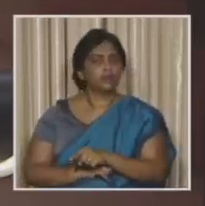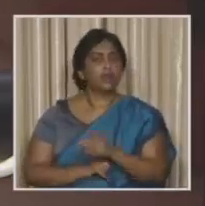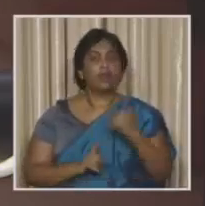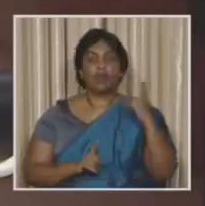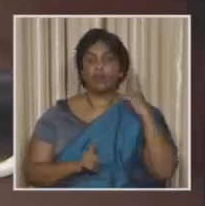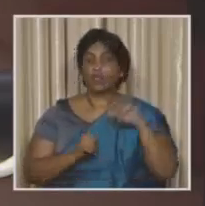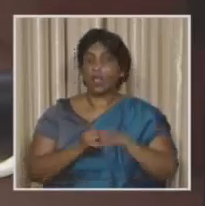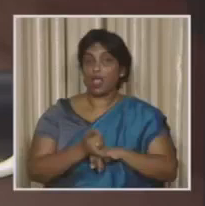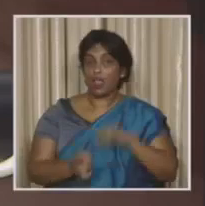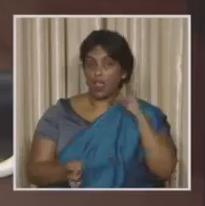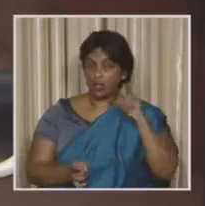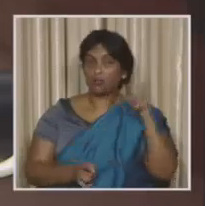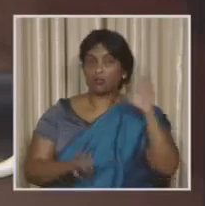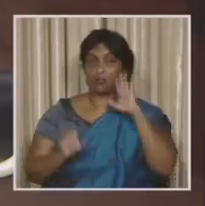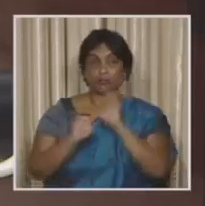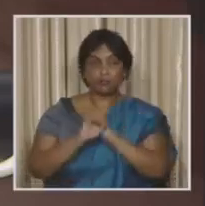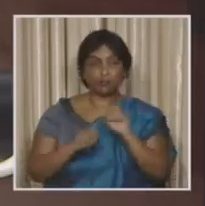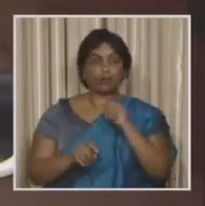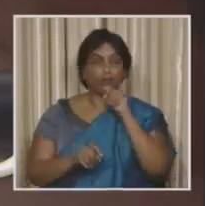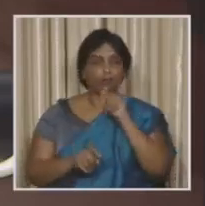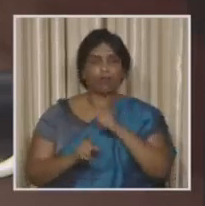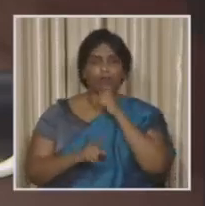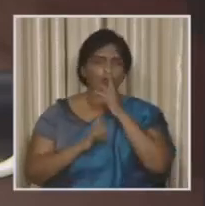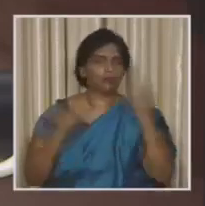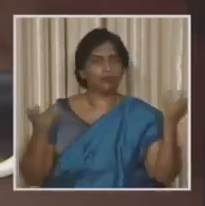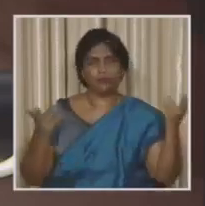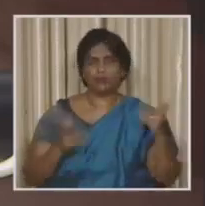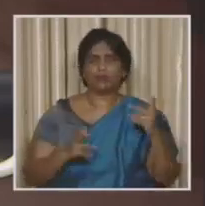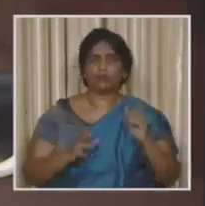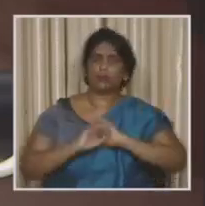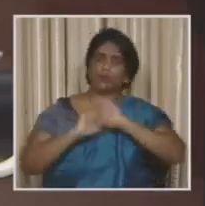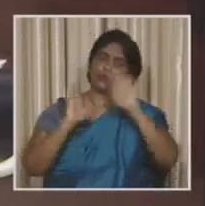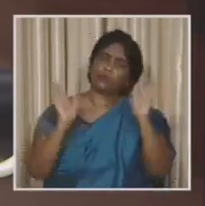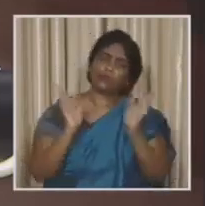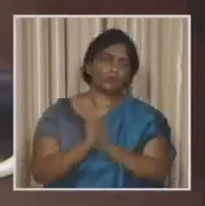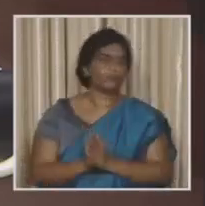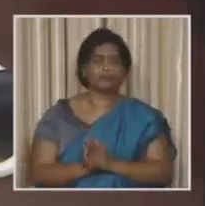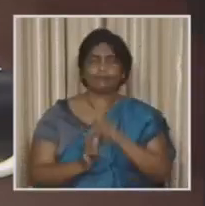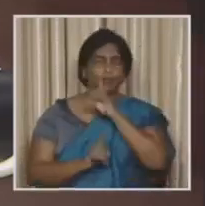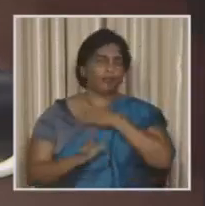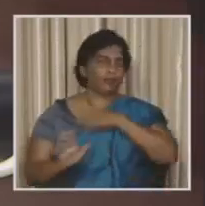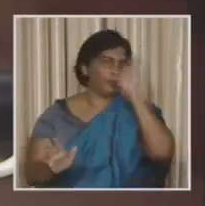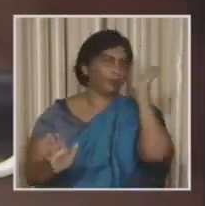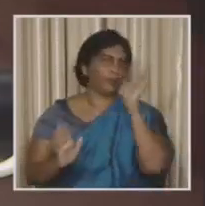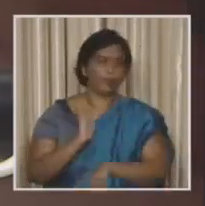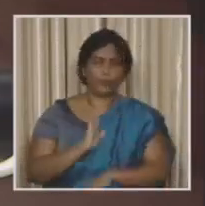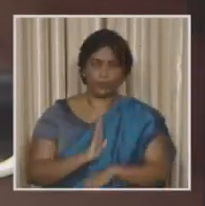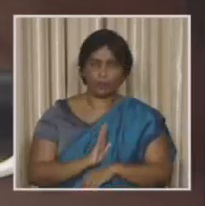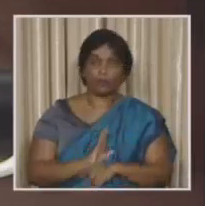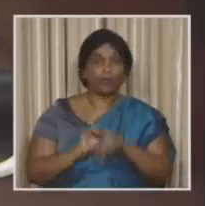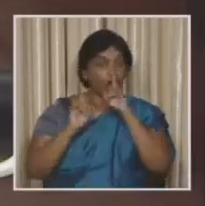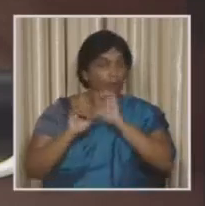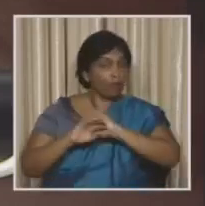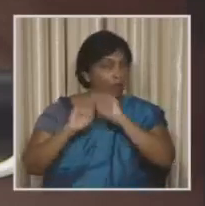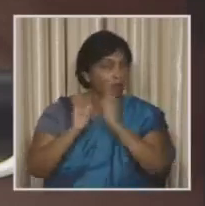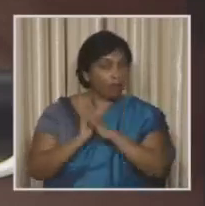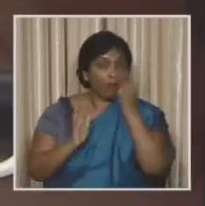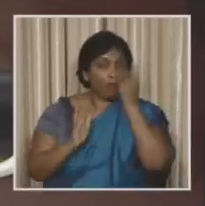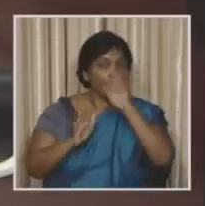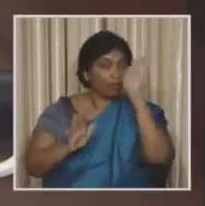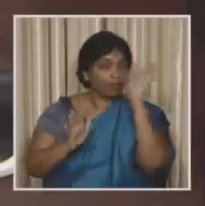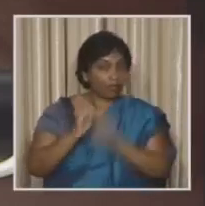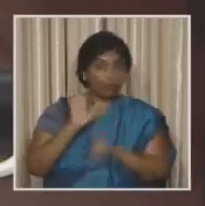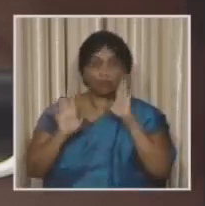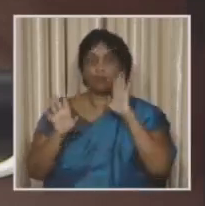ආරක්ෂක ලේකම්වරයා ඔහුගේ නිවේදනය ගත්තාම මේක අපිට කතා කරන්න දෙයක් නෑ. ඔහු සියලු කරුණු ප්‍රතික්ෂේප කරලා තිබෙනවා. එවැනි සියලු කරුණු ප්‍රතික්ෂේප කළාද